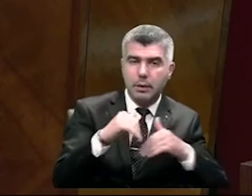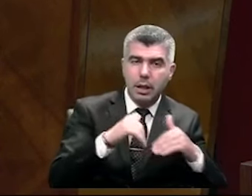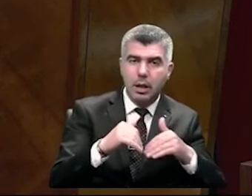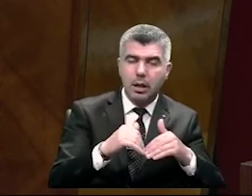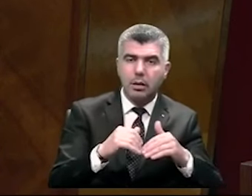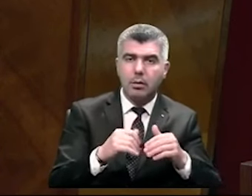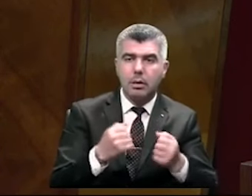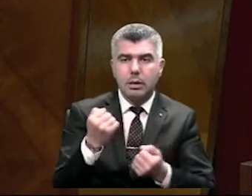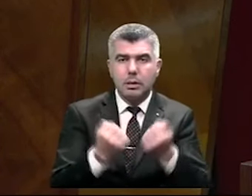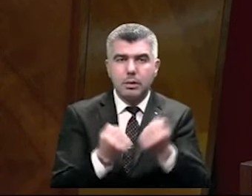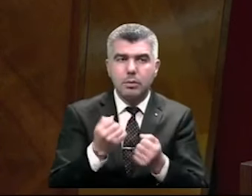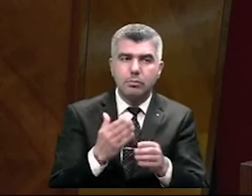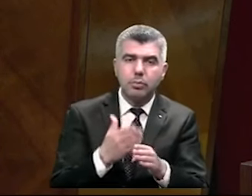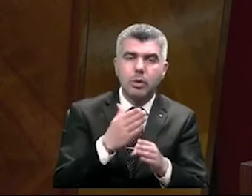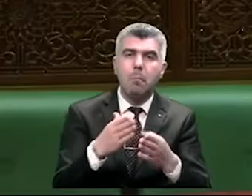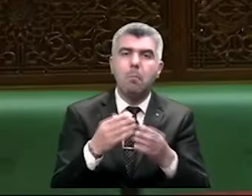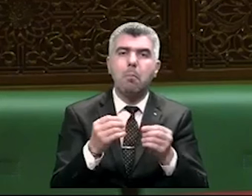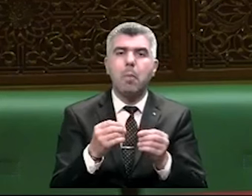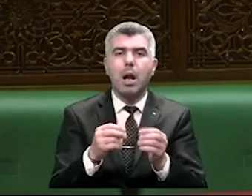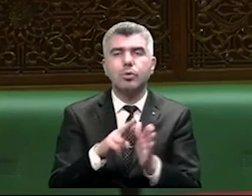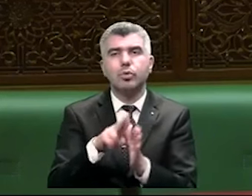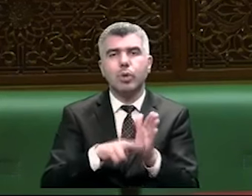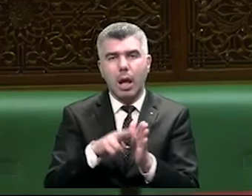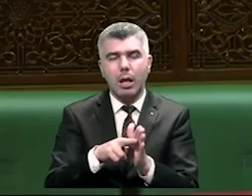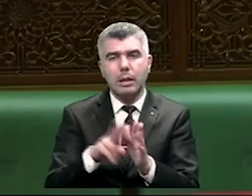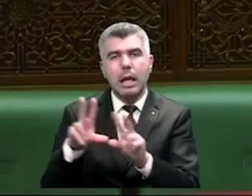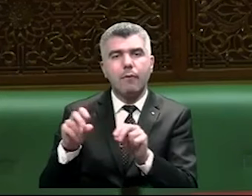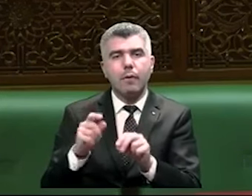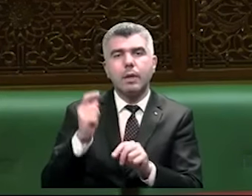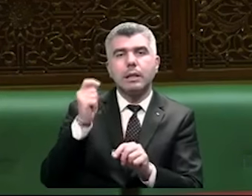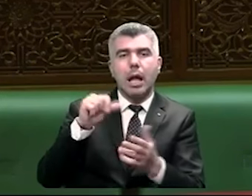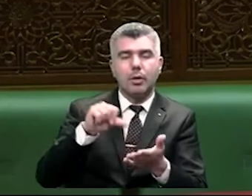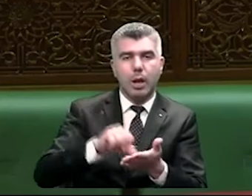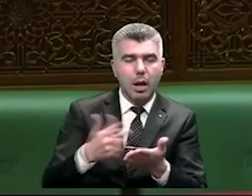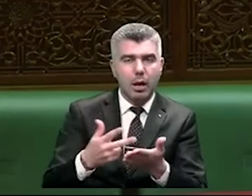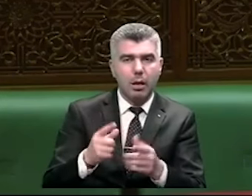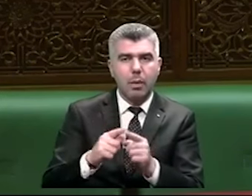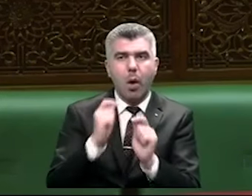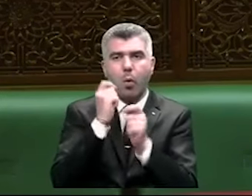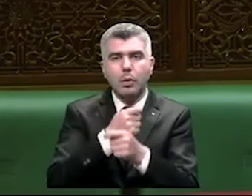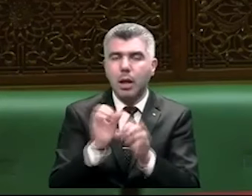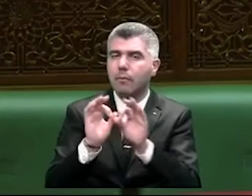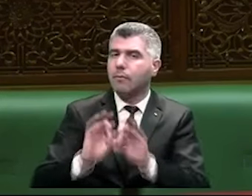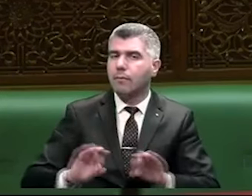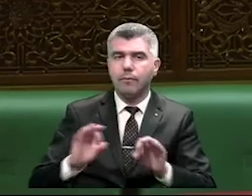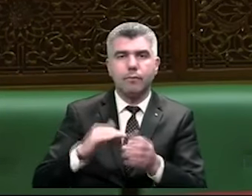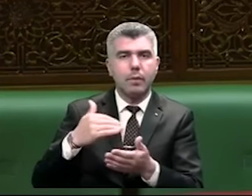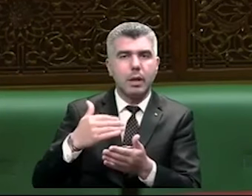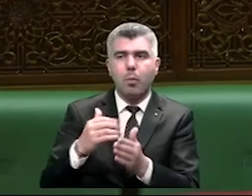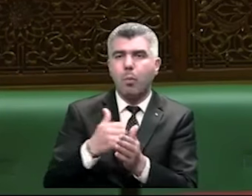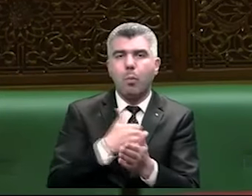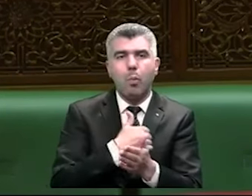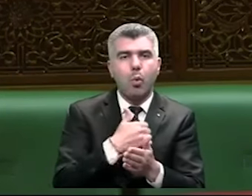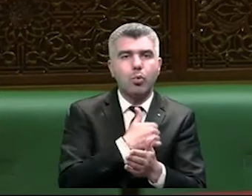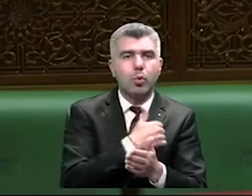الجهه الجهه مراكش بحال الجهه ديال طنجه ولا بحال الجهه الشرقيه الى اخره كل حده عندها الخصوصي ديالها